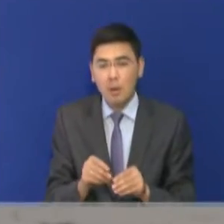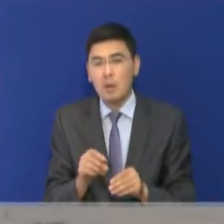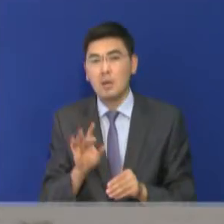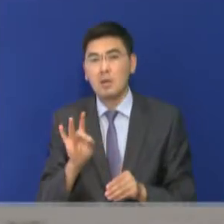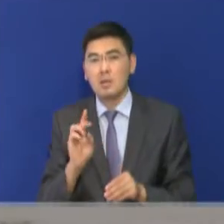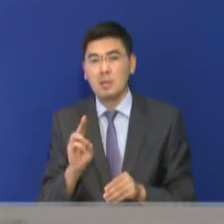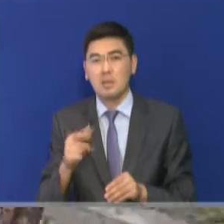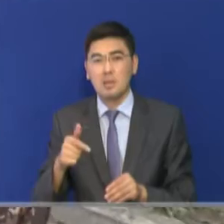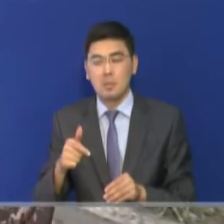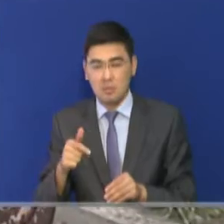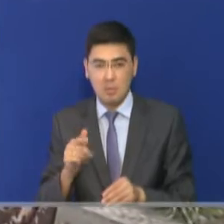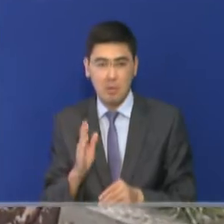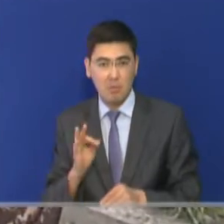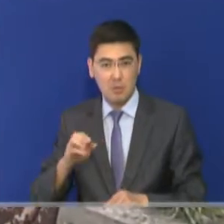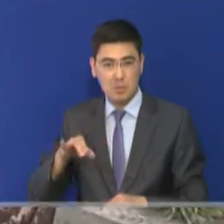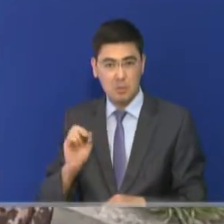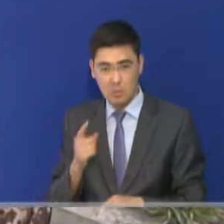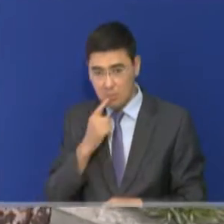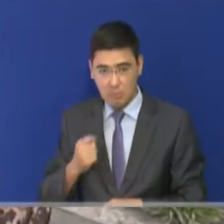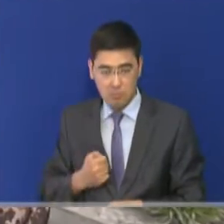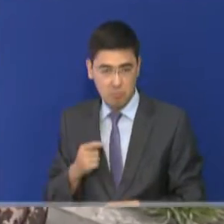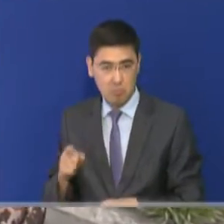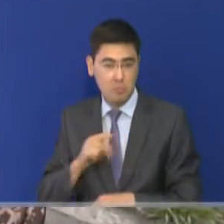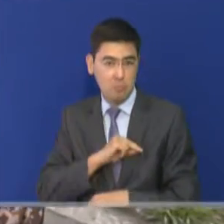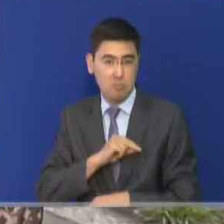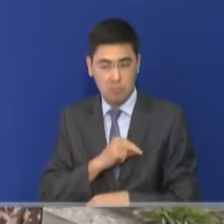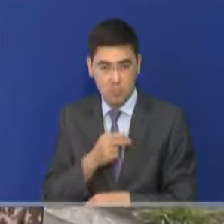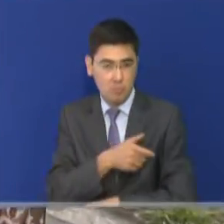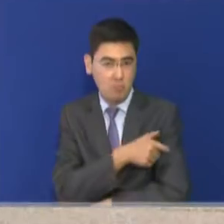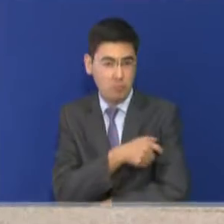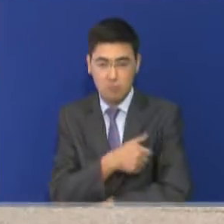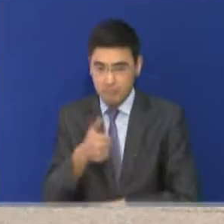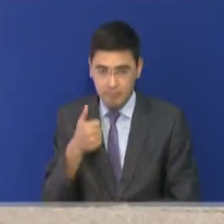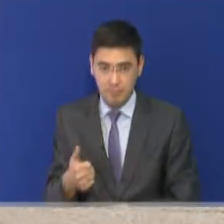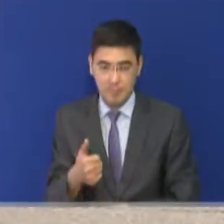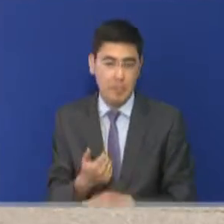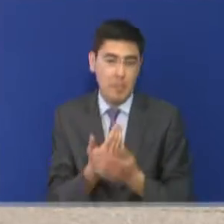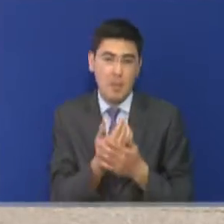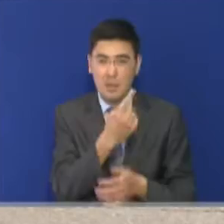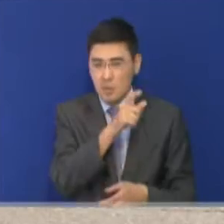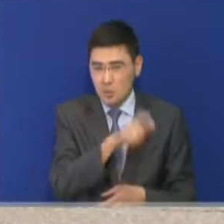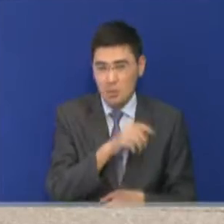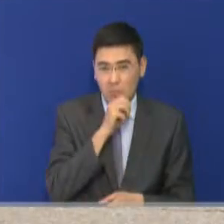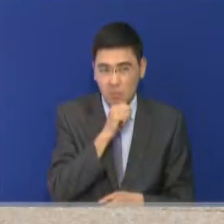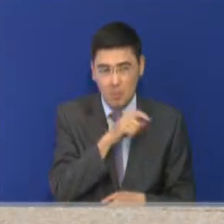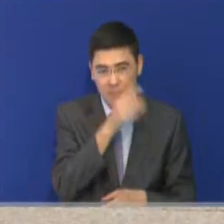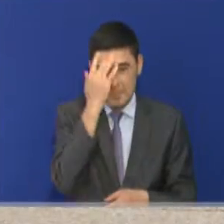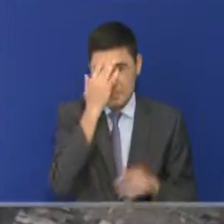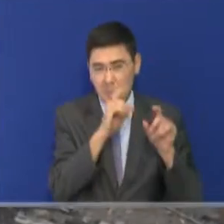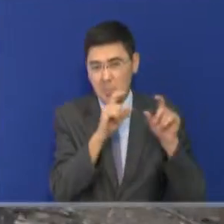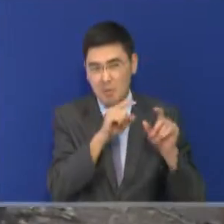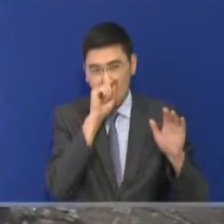военнослужащие РКГ «Восток» проявили себя с лучшей стороны. В частности, ими был задержан вор при попытке ограбления магазина